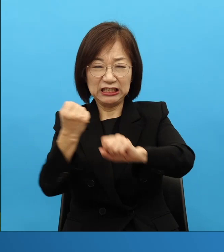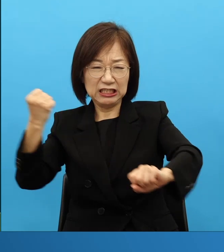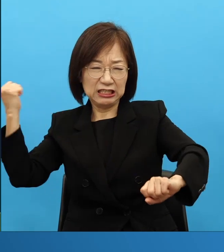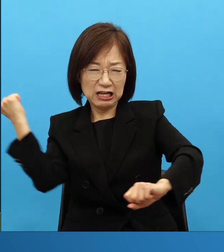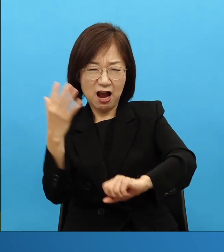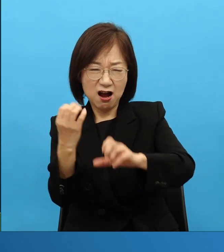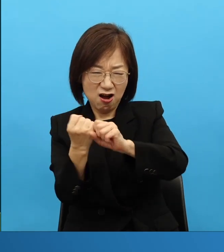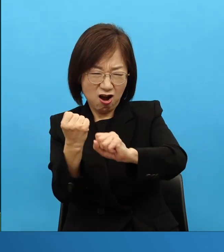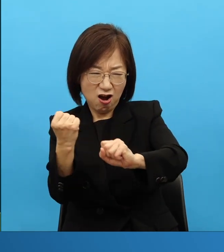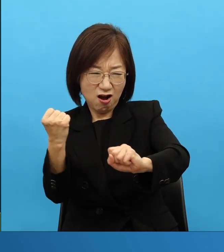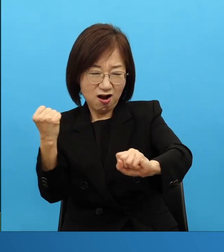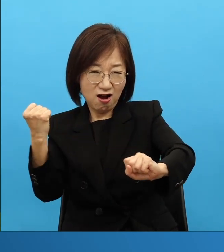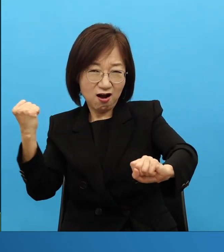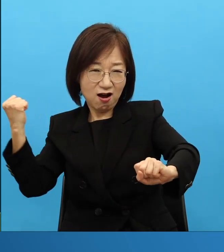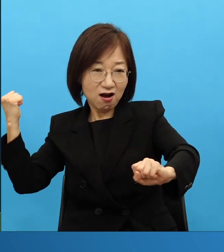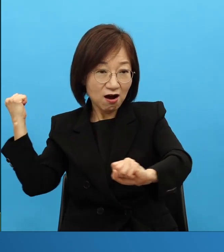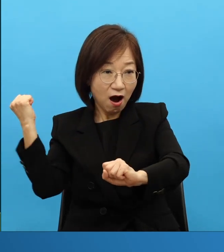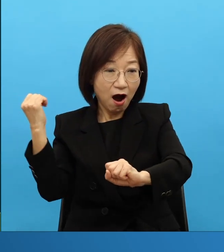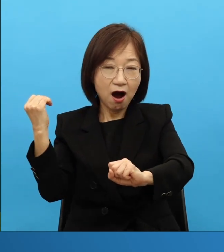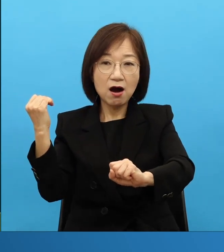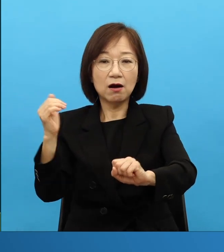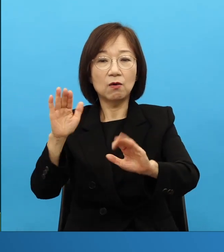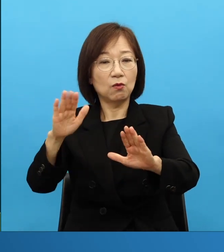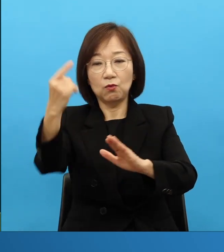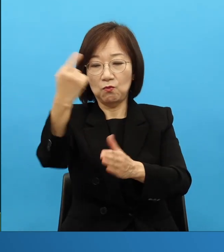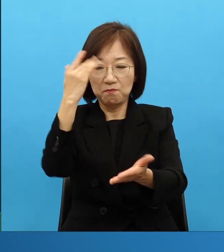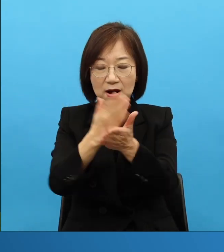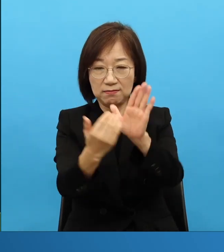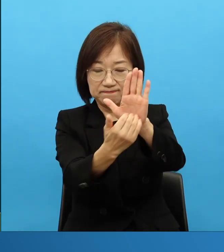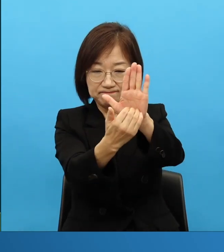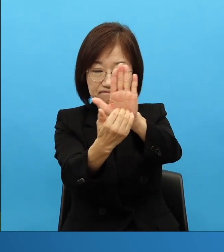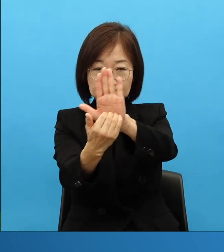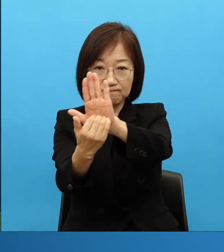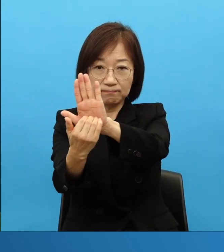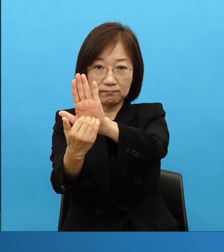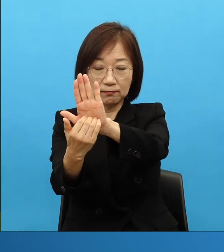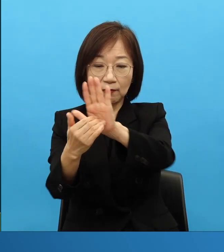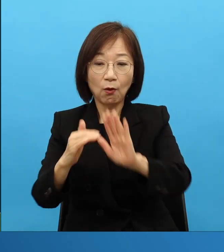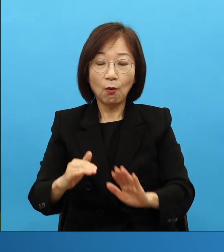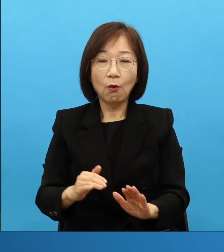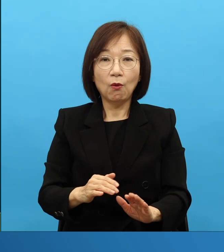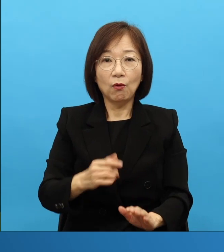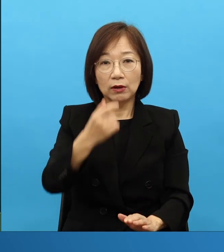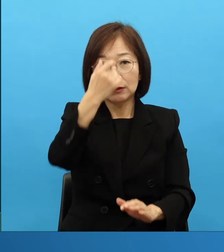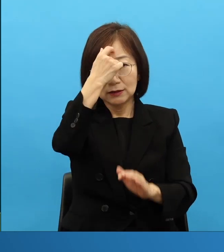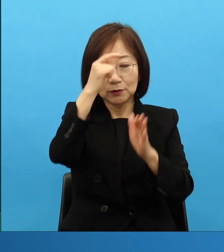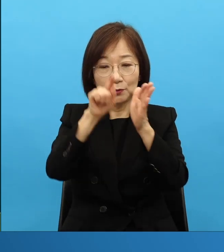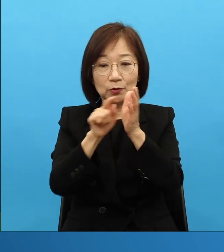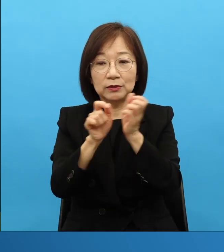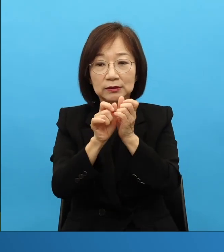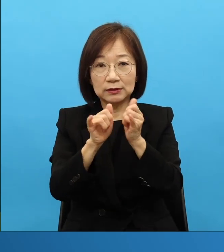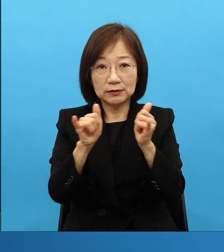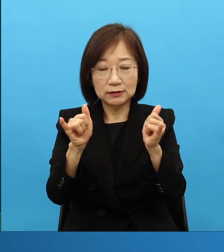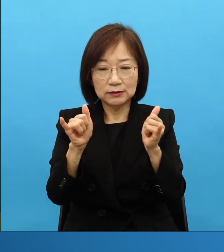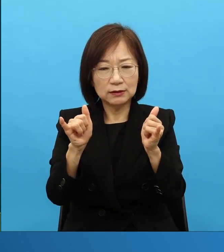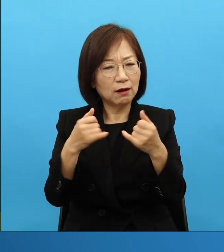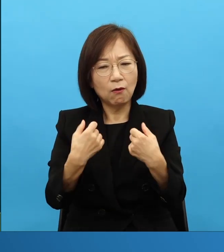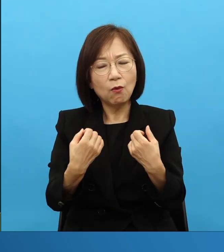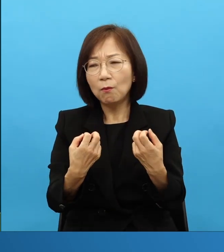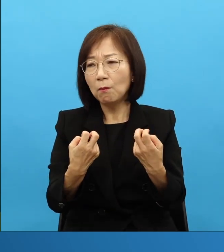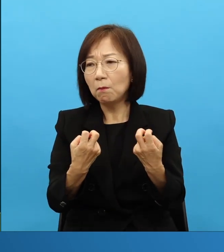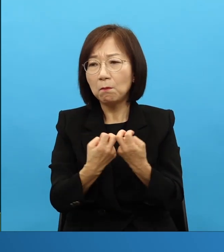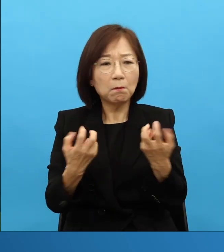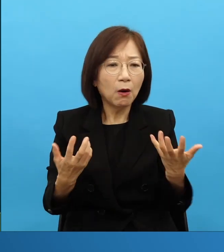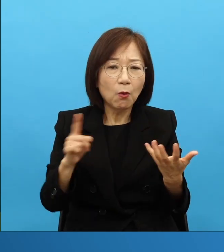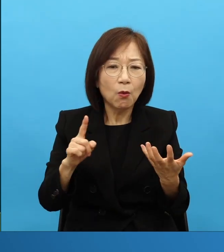이 기독교를 가로막는 겁니다. And he was trying to block Christian. 이 기독교는 어쩔 수 없이 끝까지 싸운 겁니다. But Christian